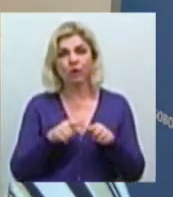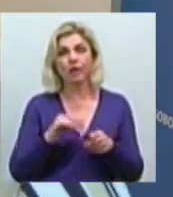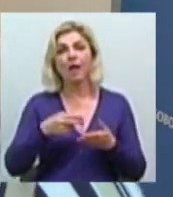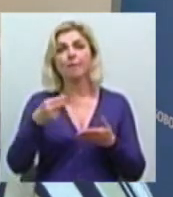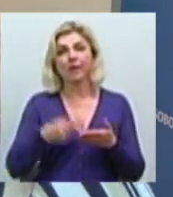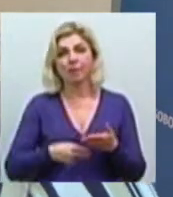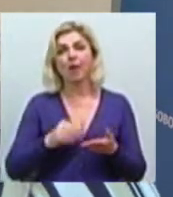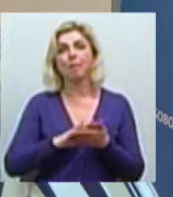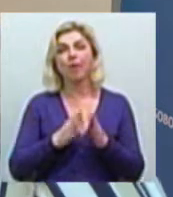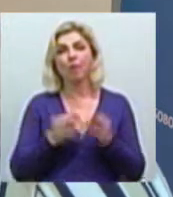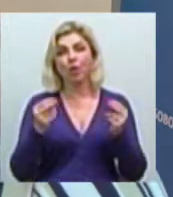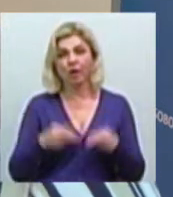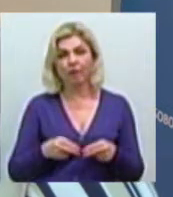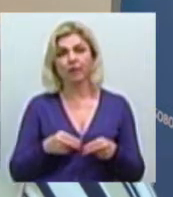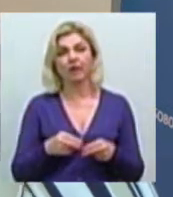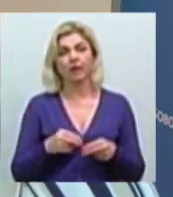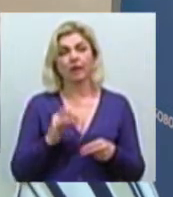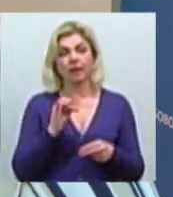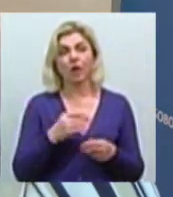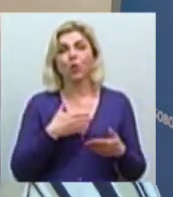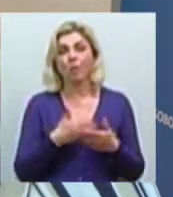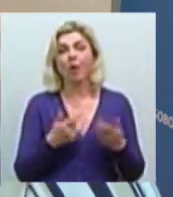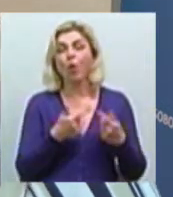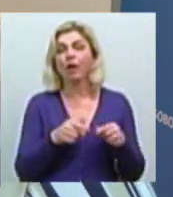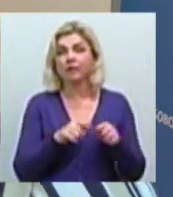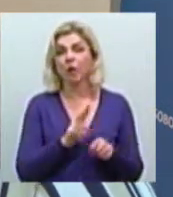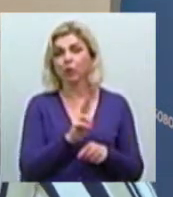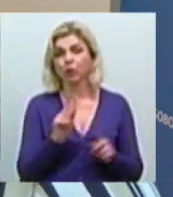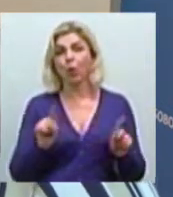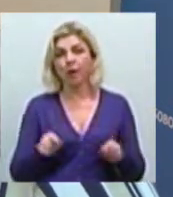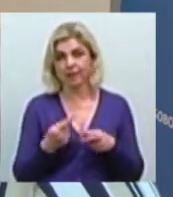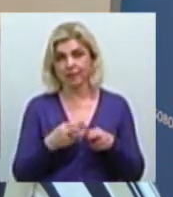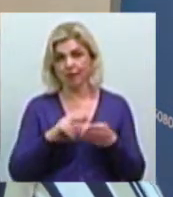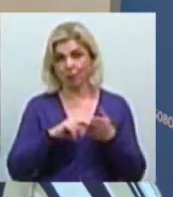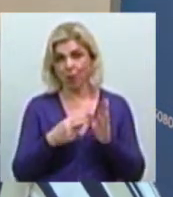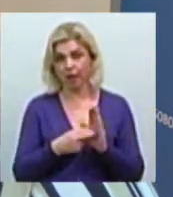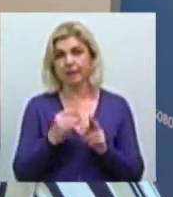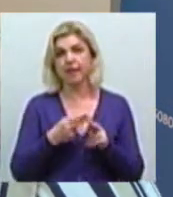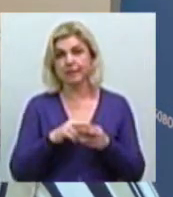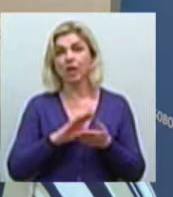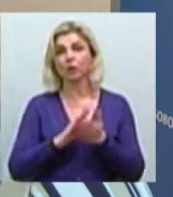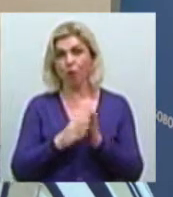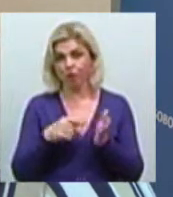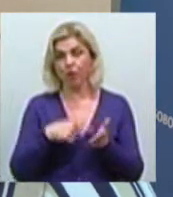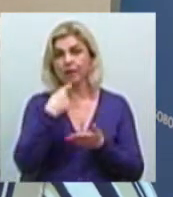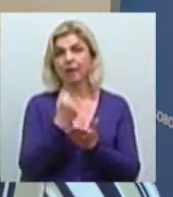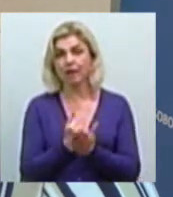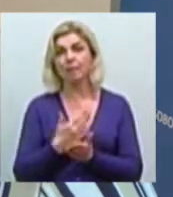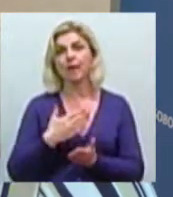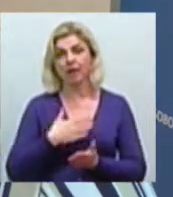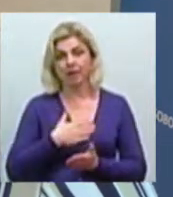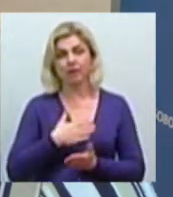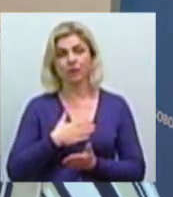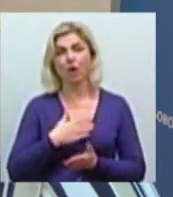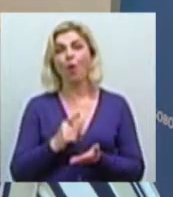уповноваженим Верховної Ради України з прав людини і даною громадською організацією, яка організовує даний проект. І цьому меморандуму закріпимо саме наші